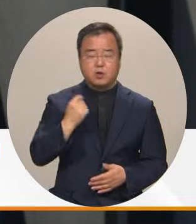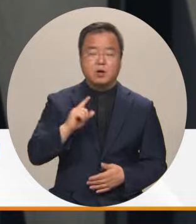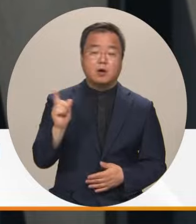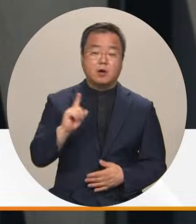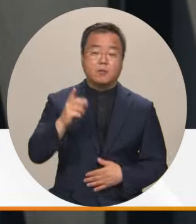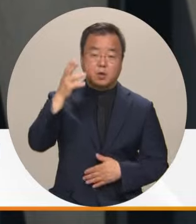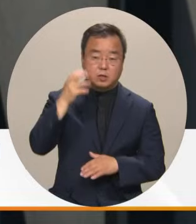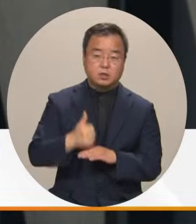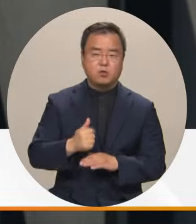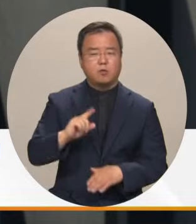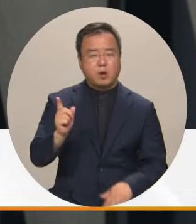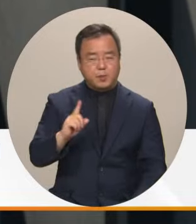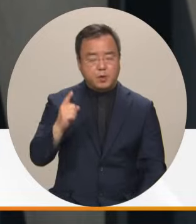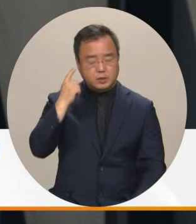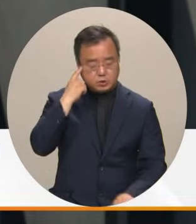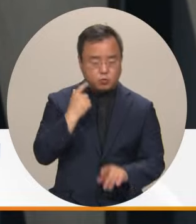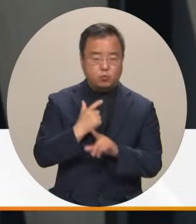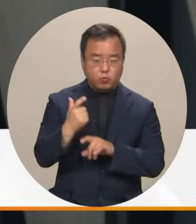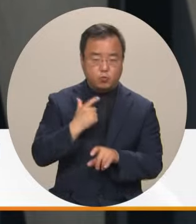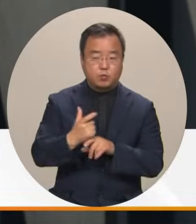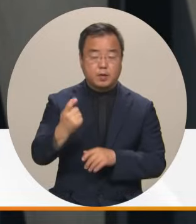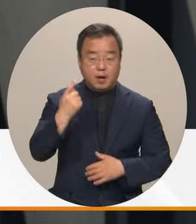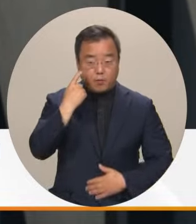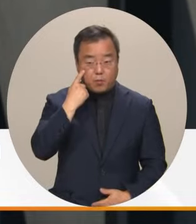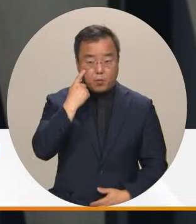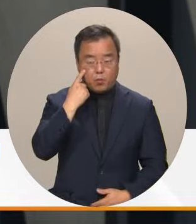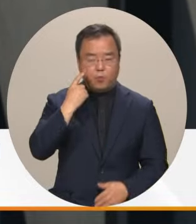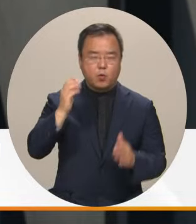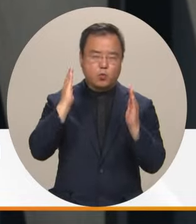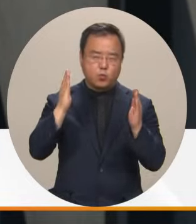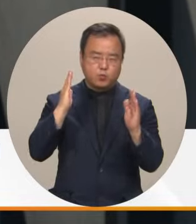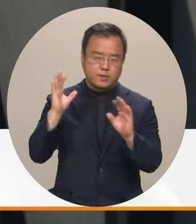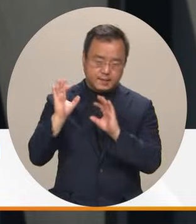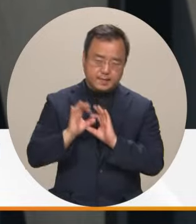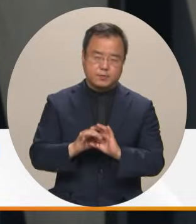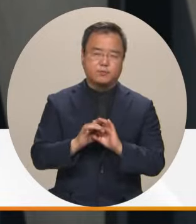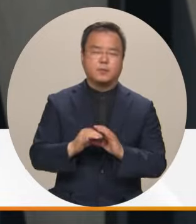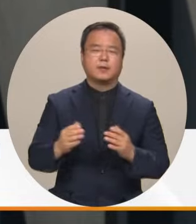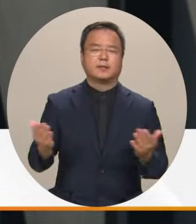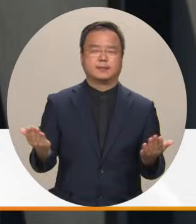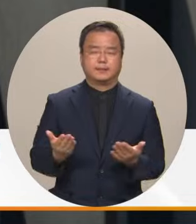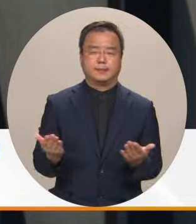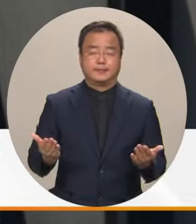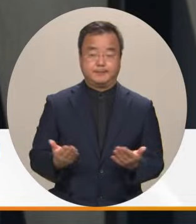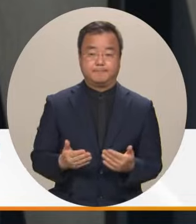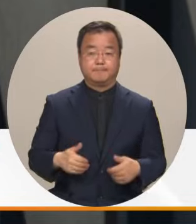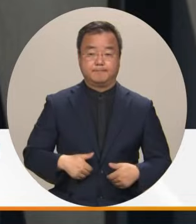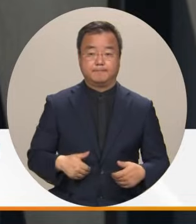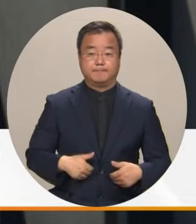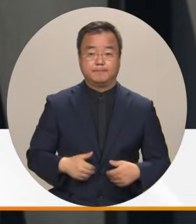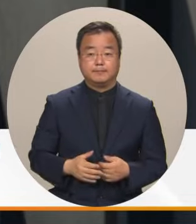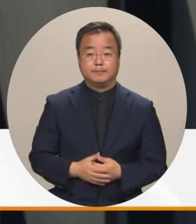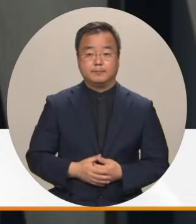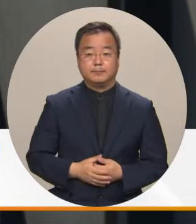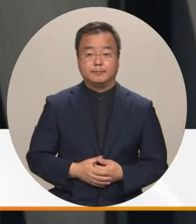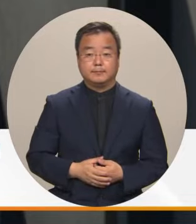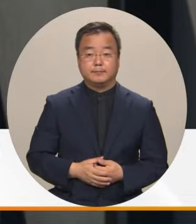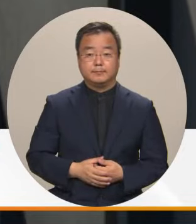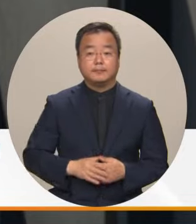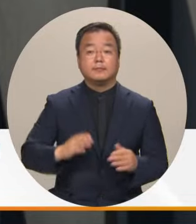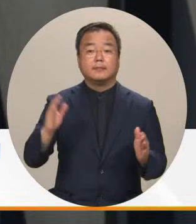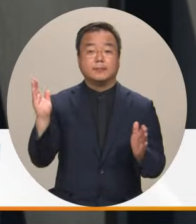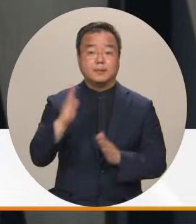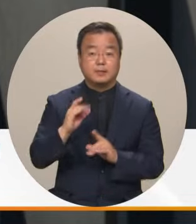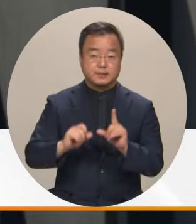나왔지 를 고민하면서 어 학습을 계속 이어 나가는게 분명히 좋지 않을까라는 생각이 들어요 학생들이